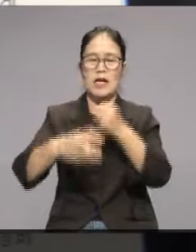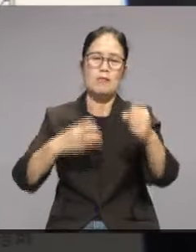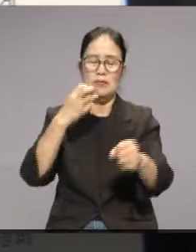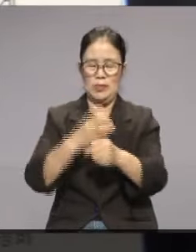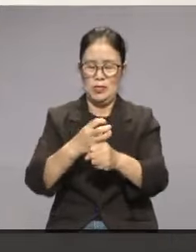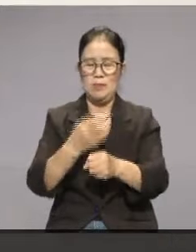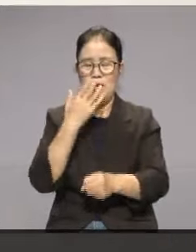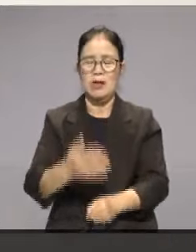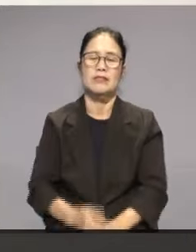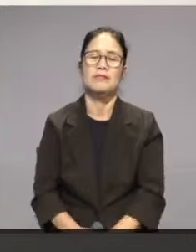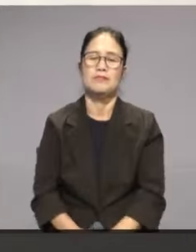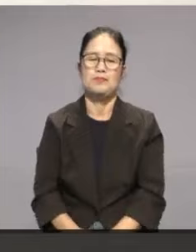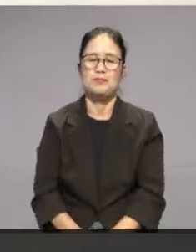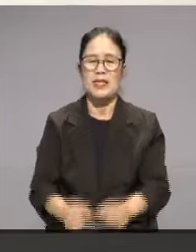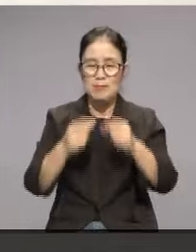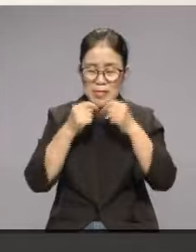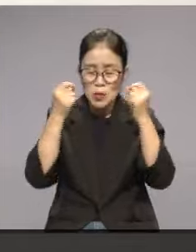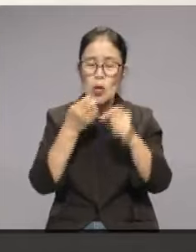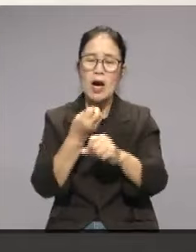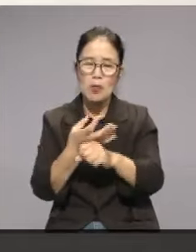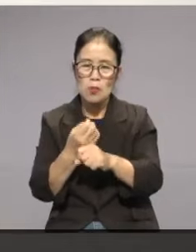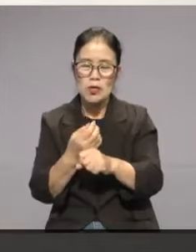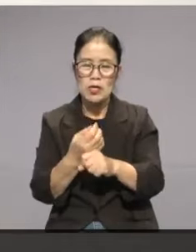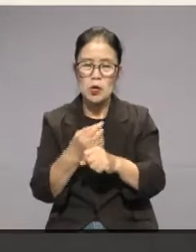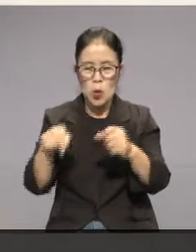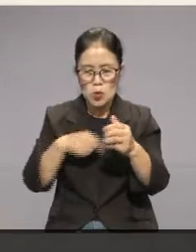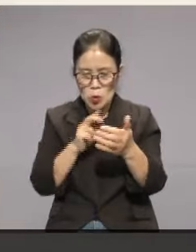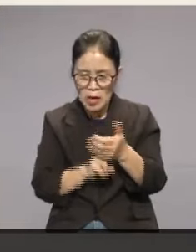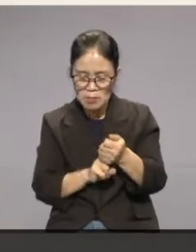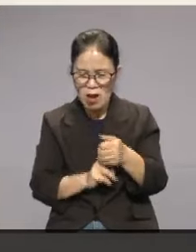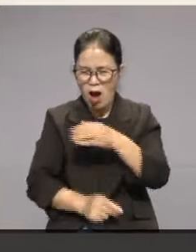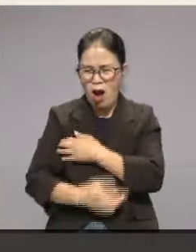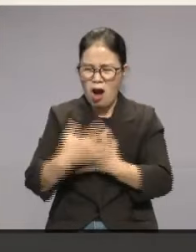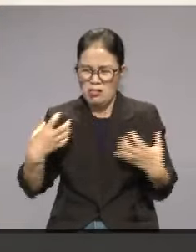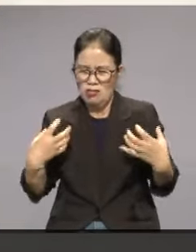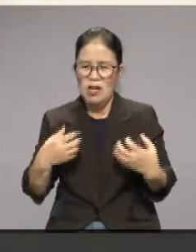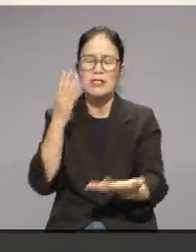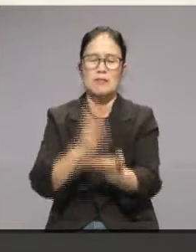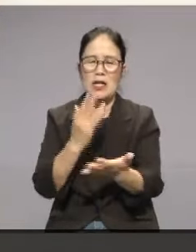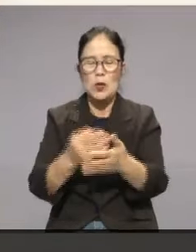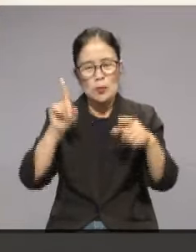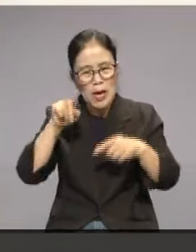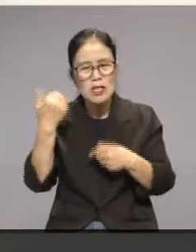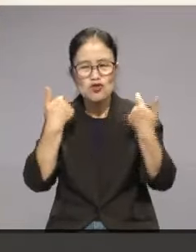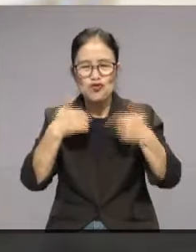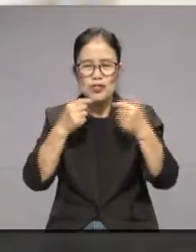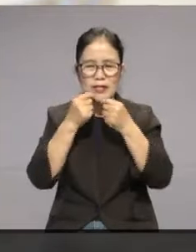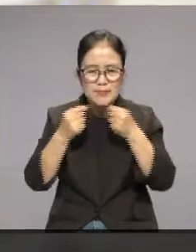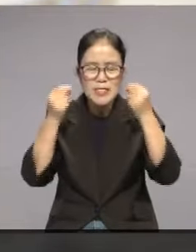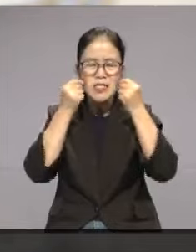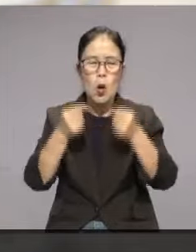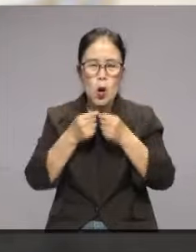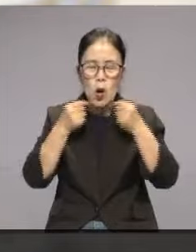있다고 말합니다. 미소가 보물이라며 옷 속에 감춰진 복근만 키울 게 아니라 매일 누군가에게 보여주는